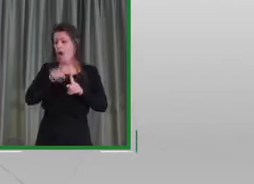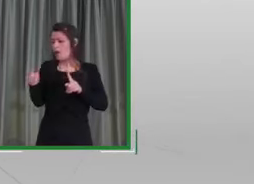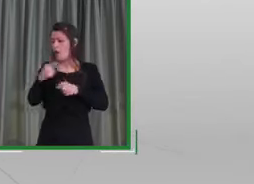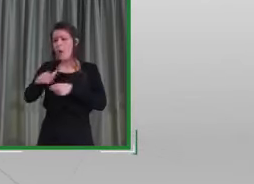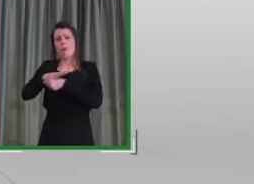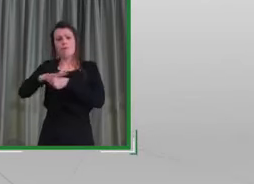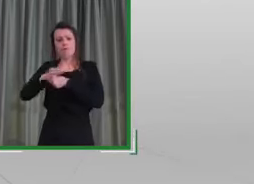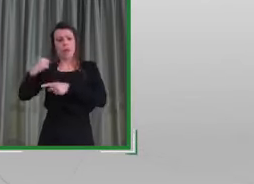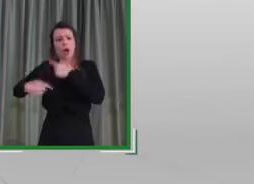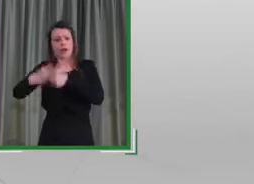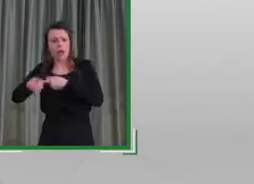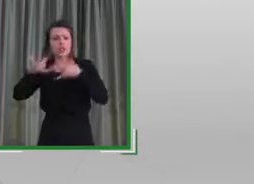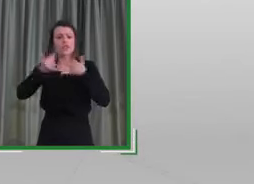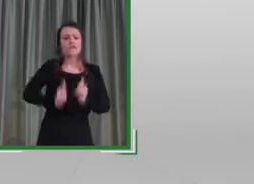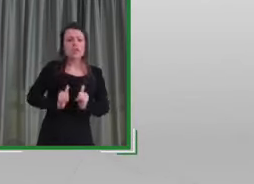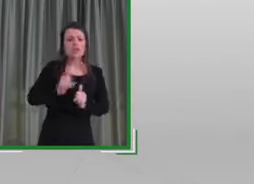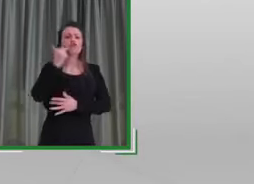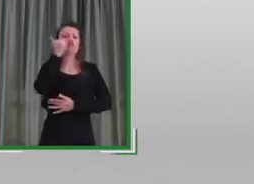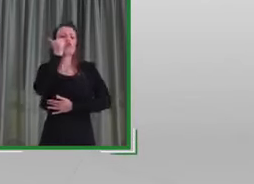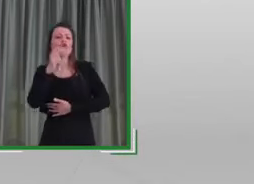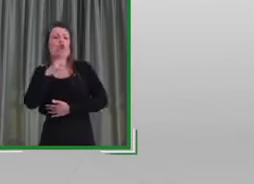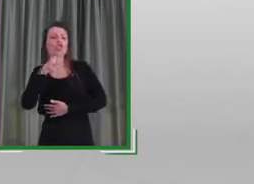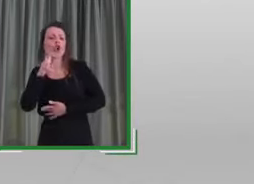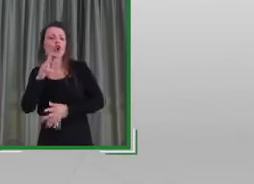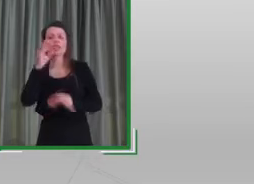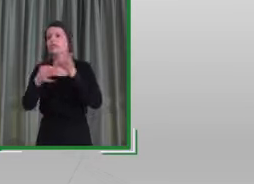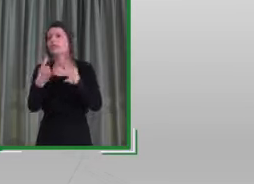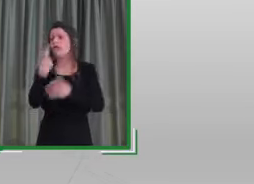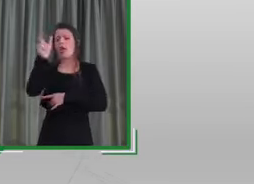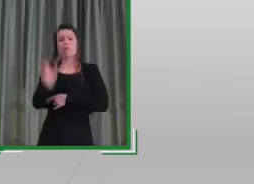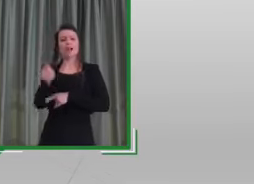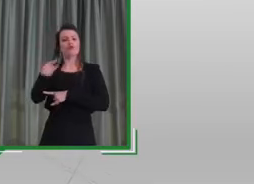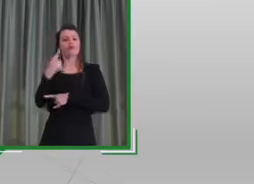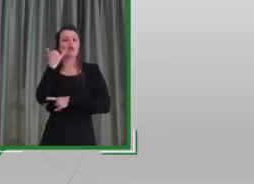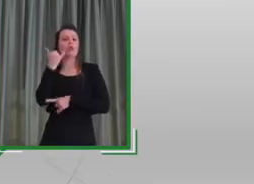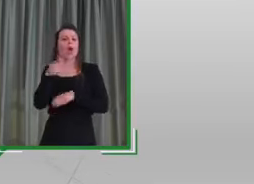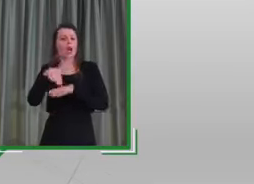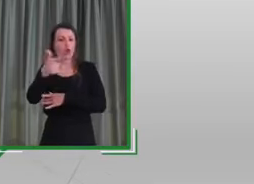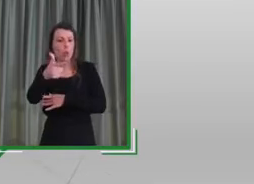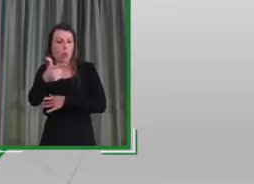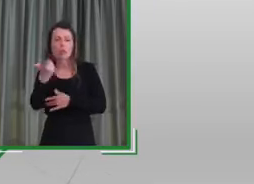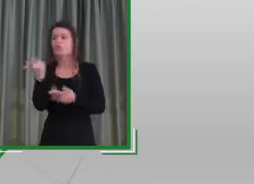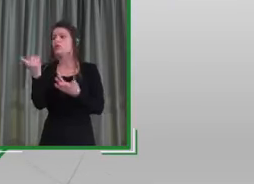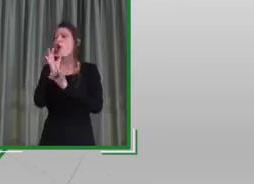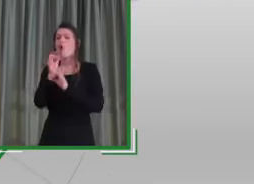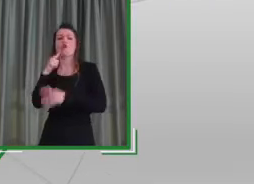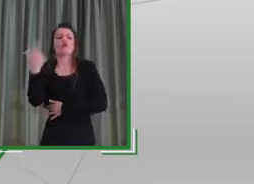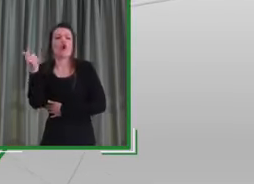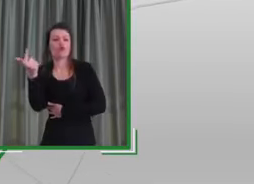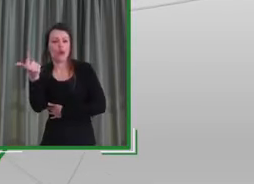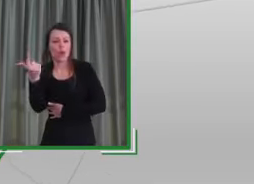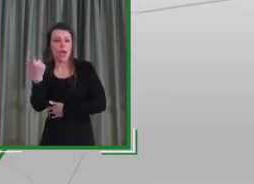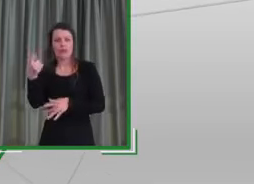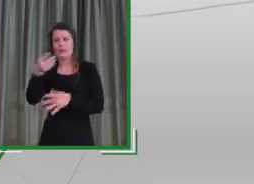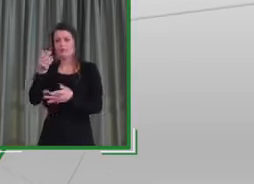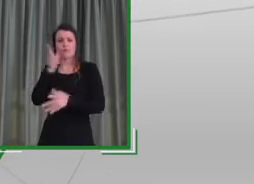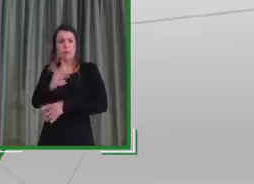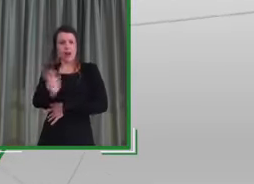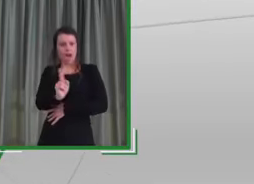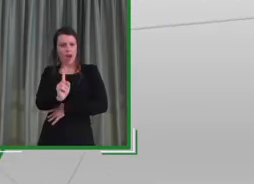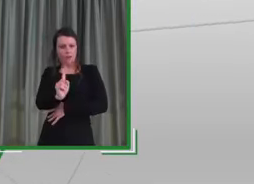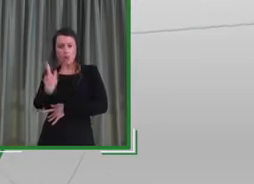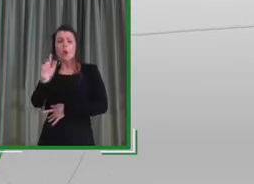ai vostri noi cioè a chi non ha il cellulare o non ha dimestichezza e quant'altro quindi tra una settimana circa